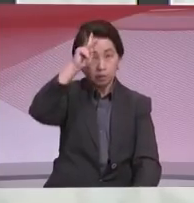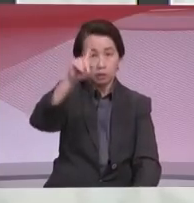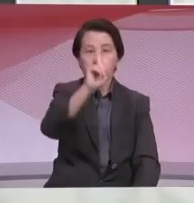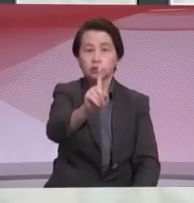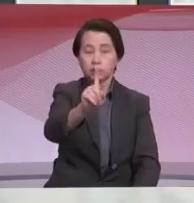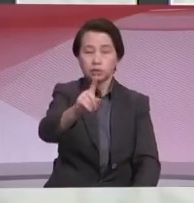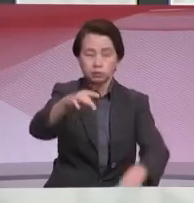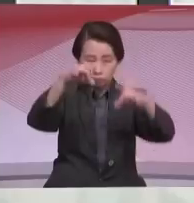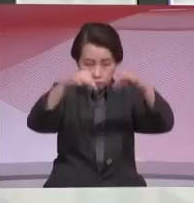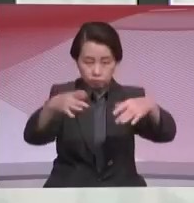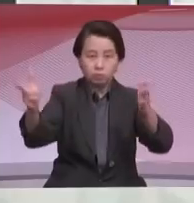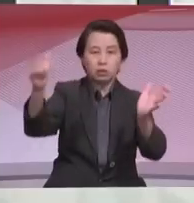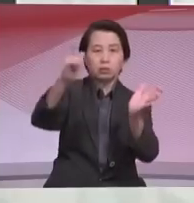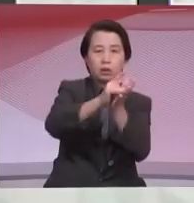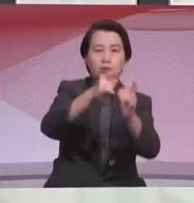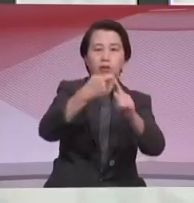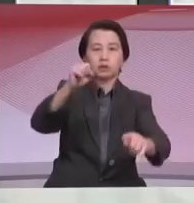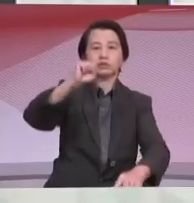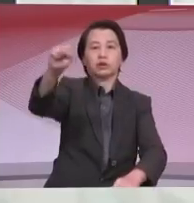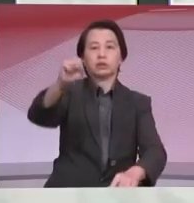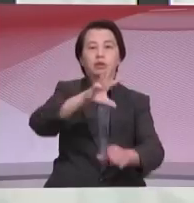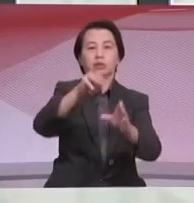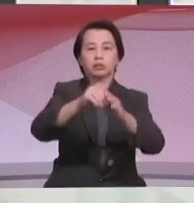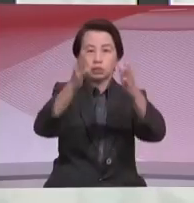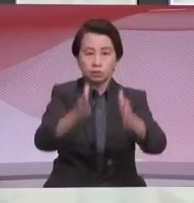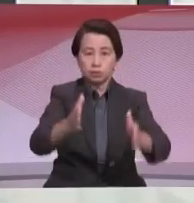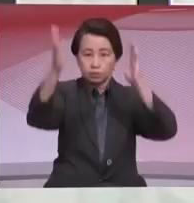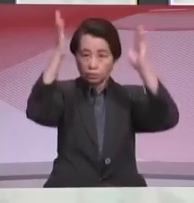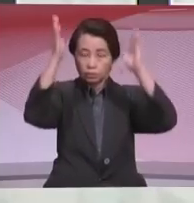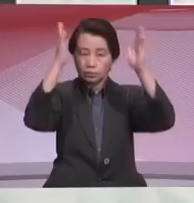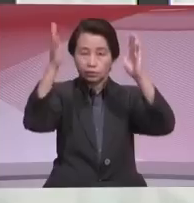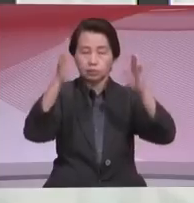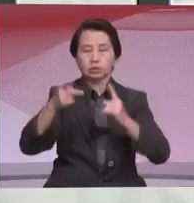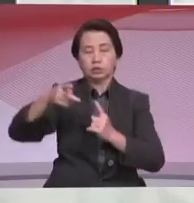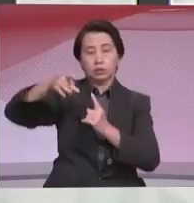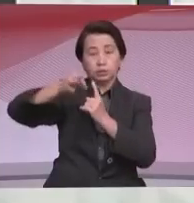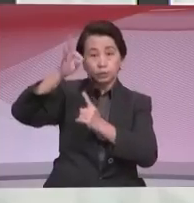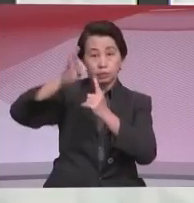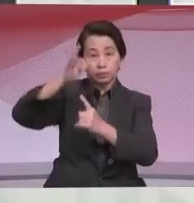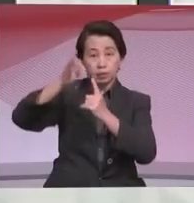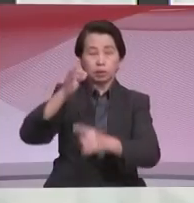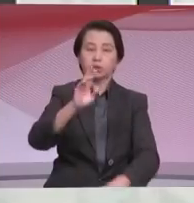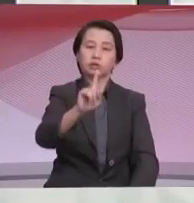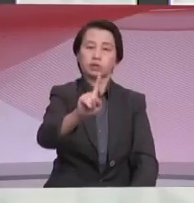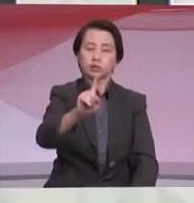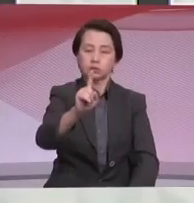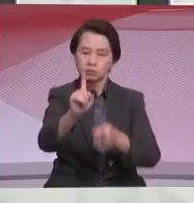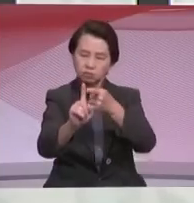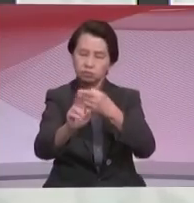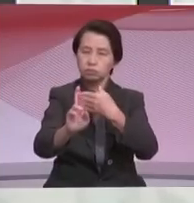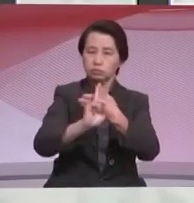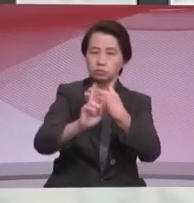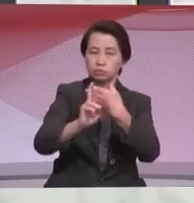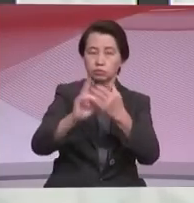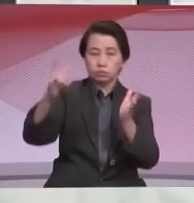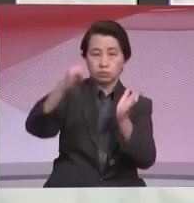1 kes saringan pulang pada Sabah yang melibatkan warga negara. Di Pulau Pinang, 1 kes berisiko iaitu